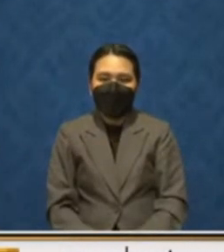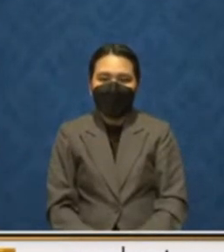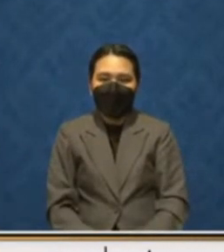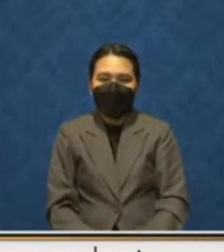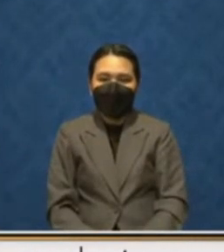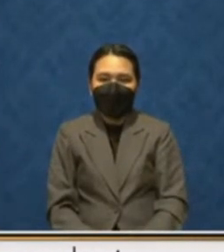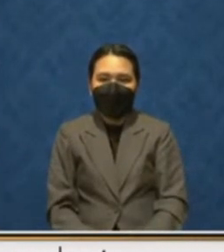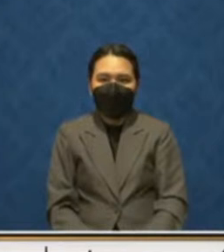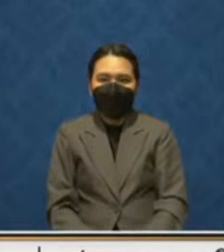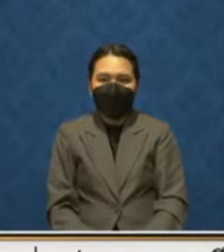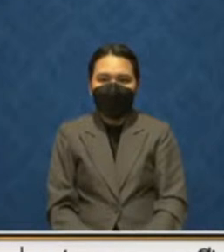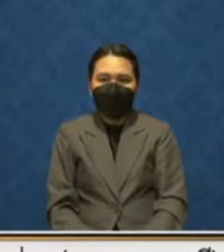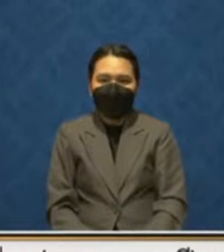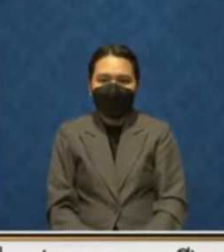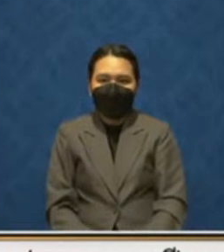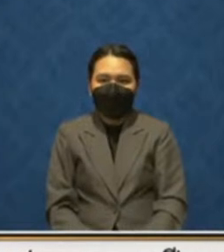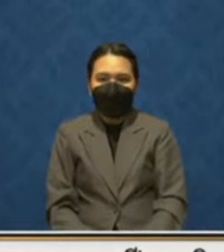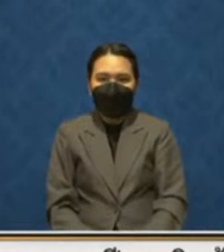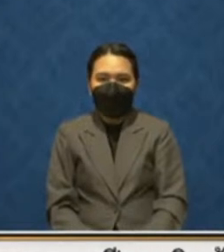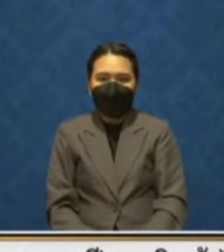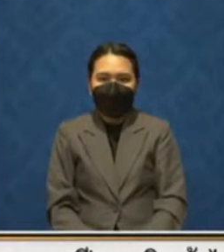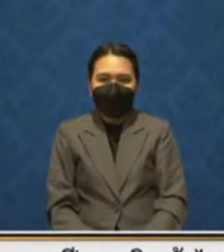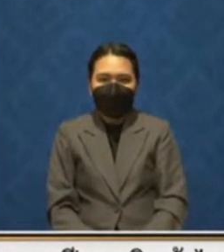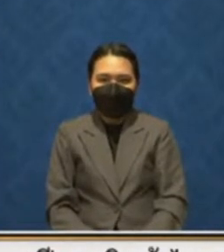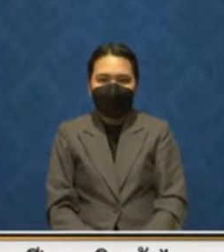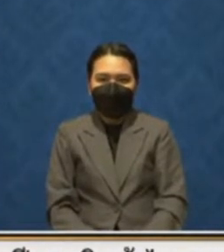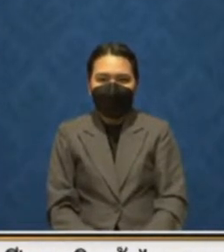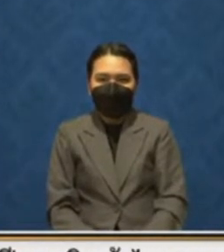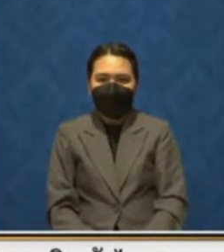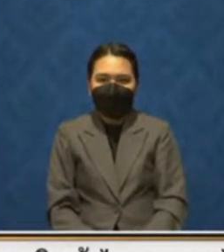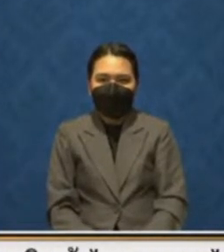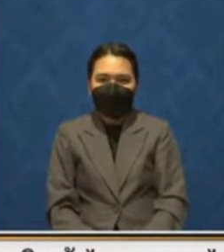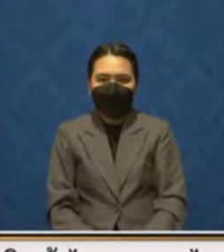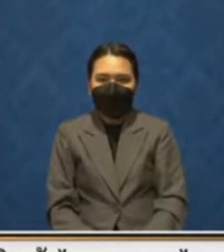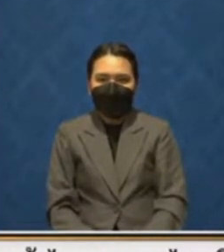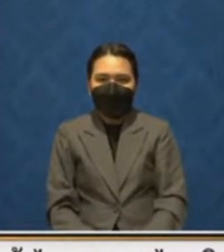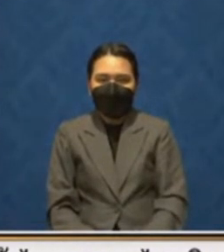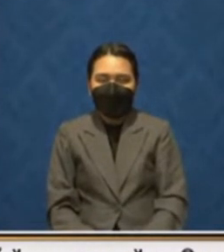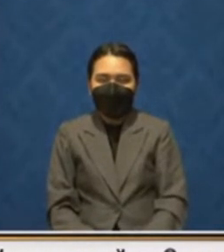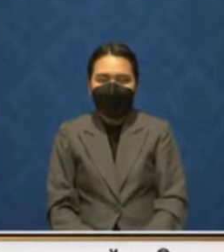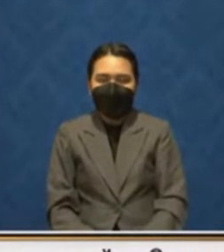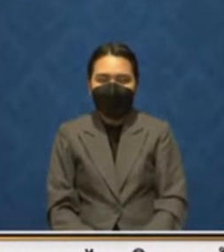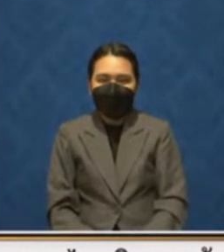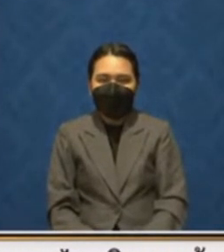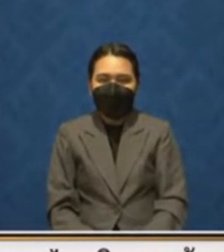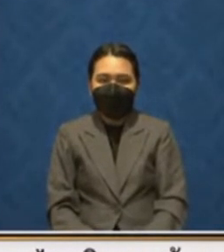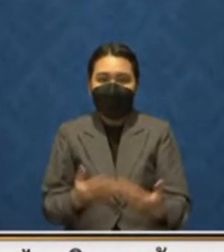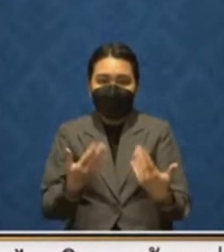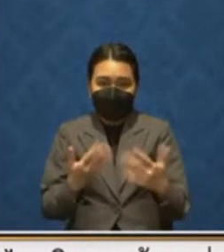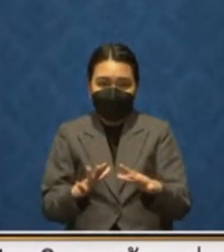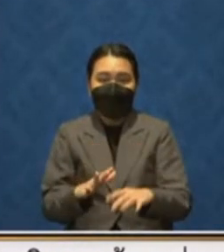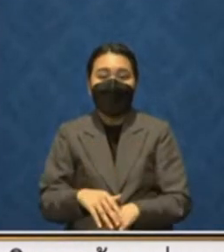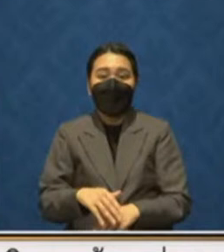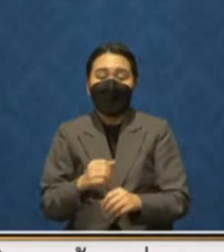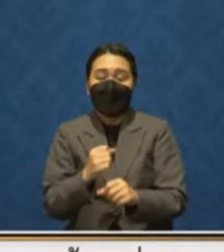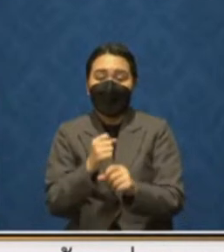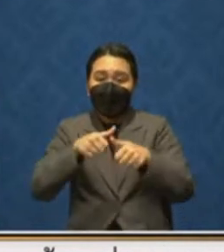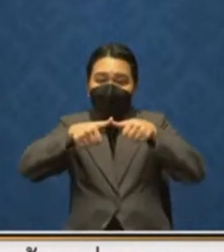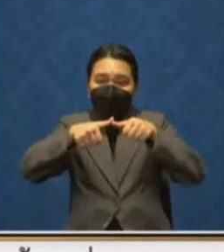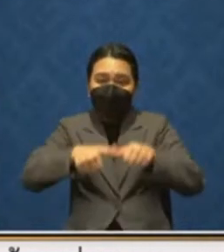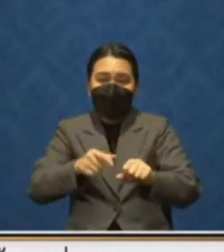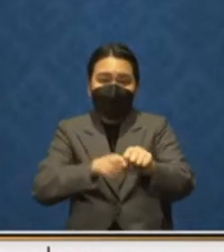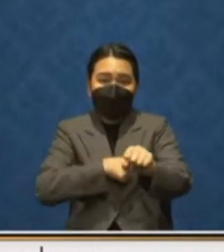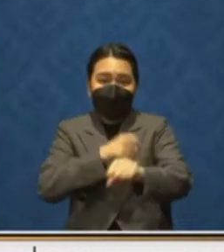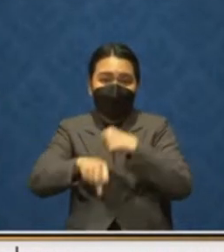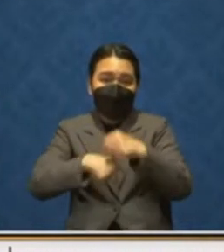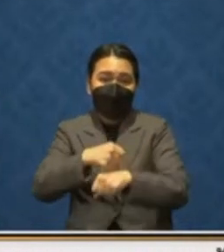อายุตีที่มาจากทหารรวมทั้งหมด 48ปีด้วยกันนะครับถ้าแรก